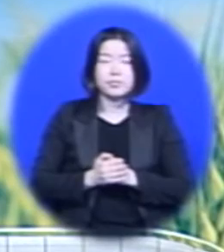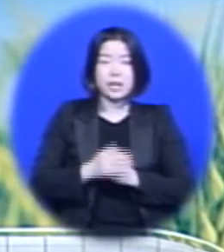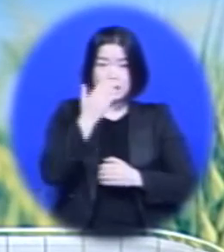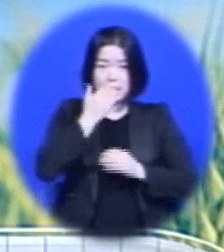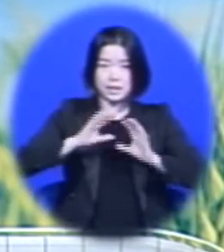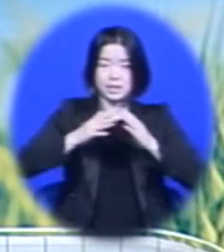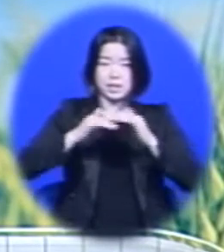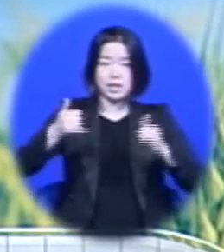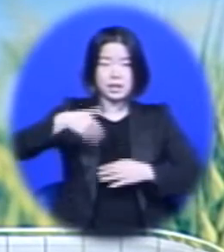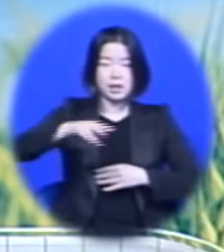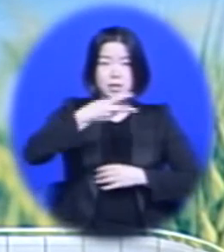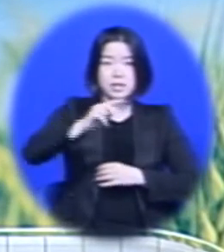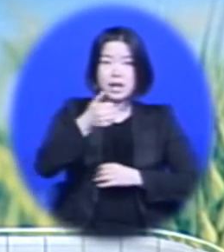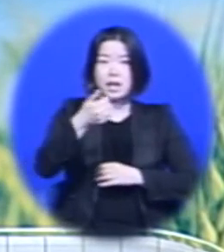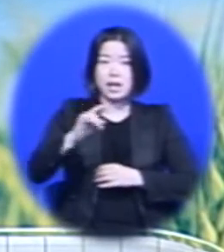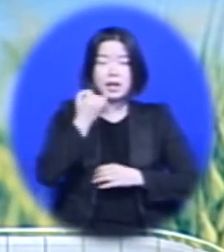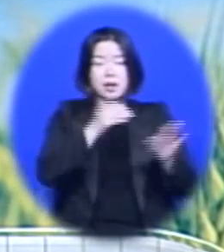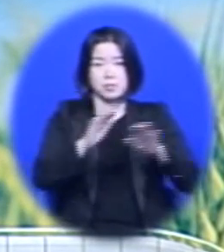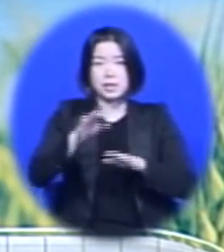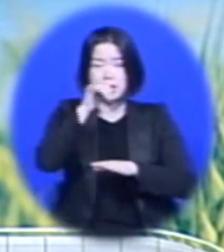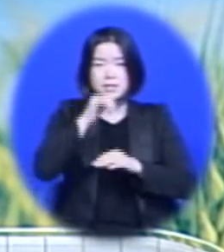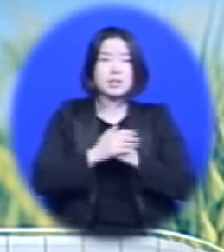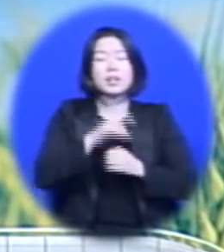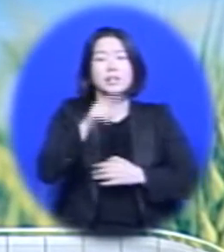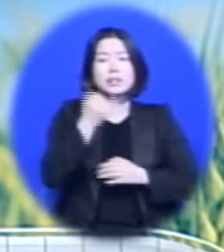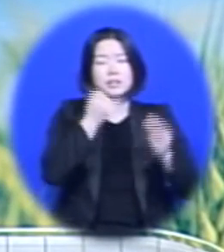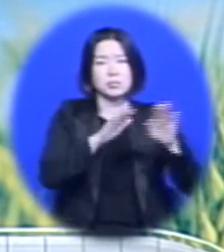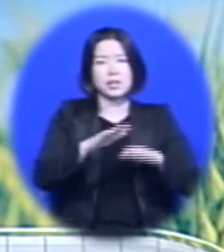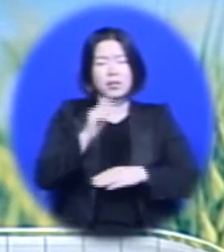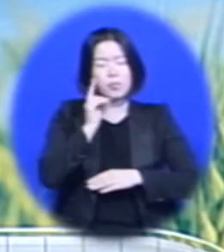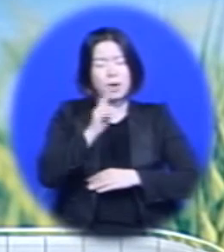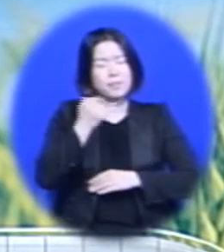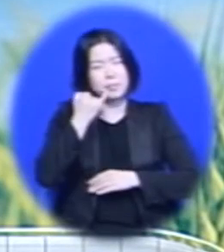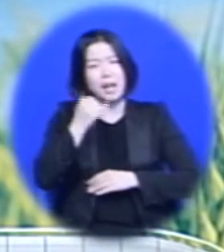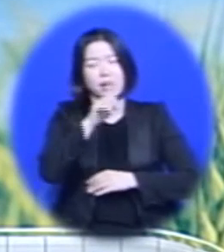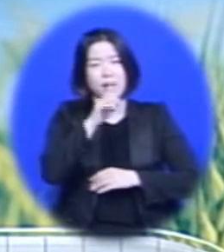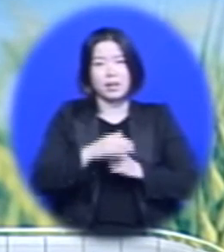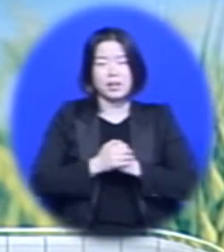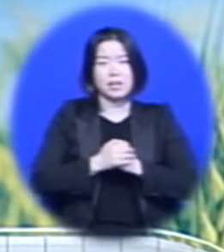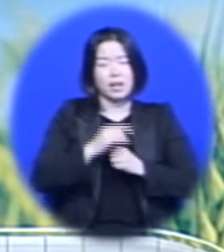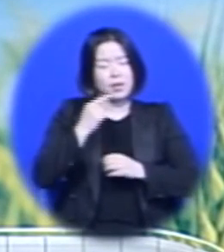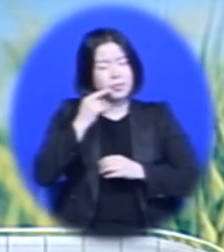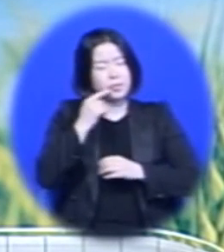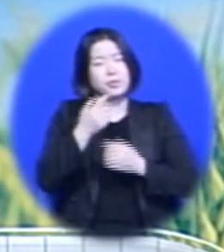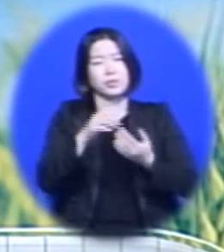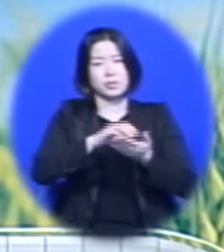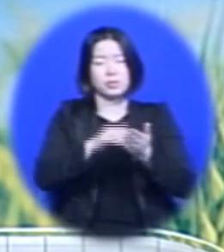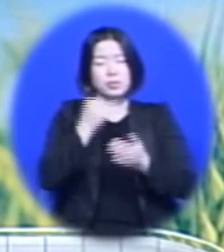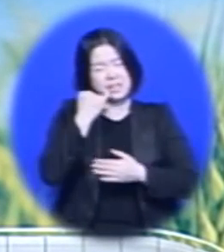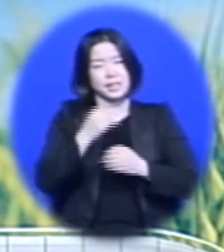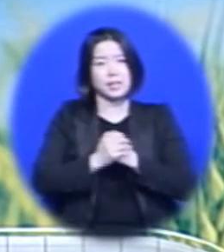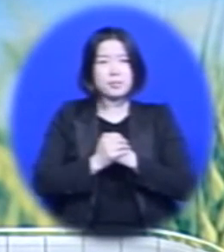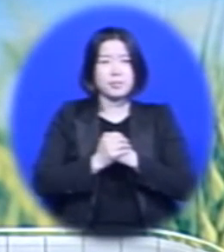이스라엘에 가면 사해라는 바다가 있습니다. 그 바다는 너무나 짭니다. 쓸 정도로 짭니다.